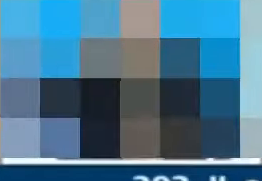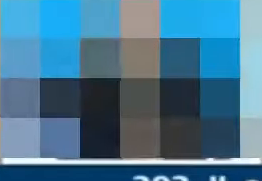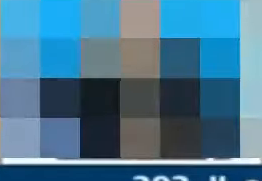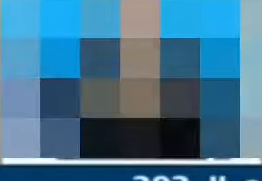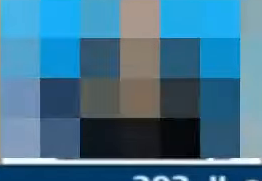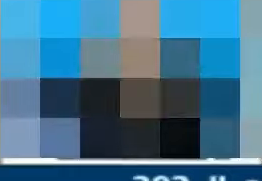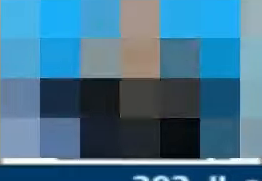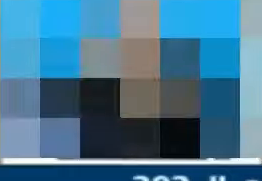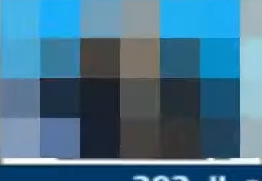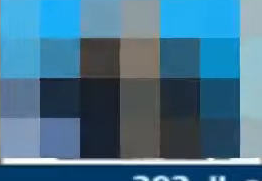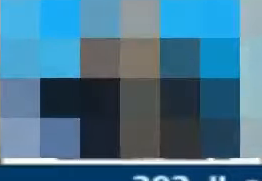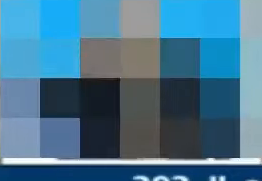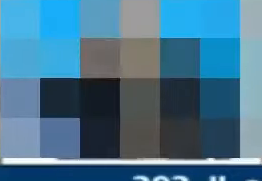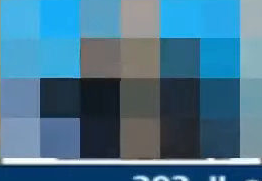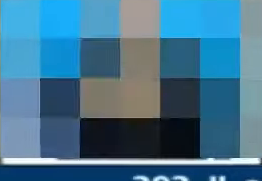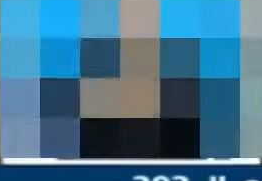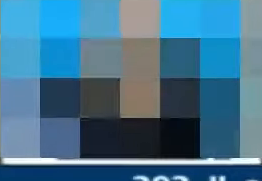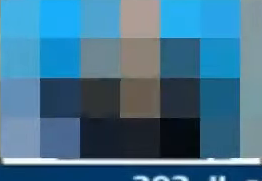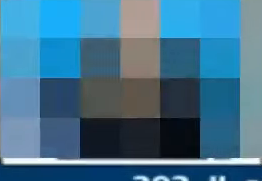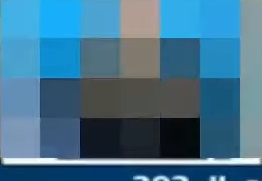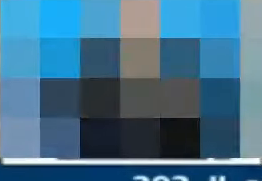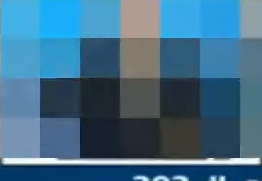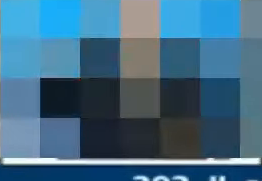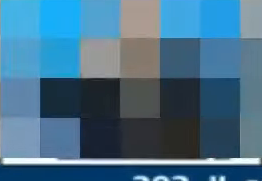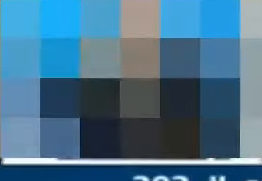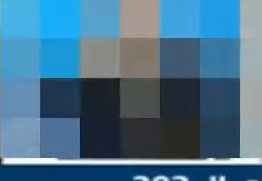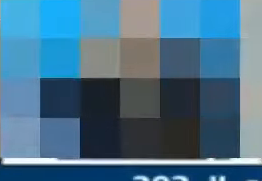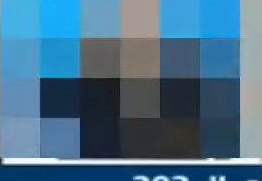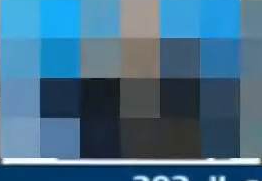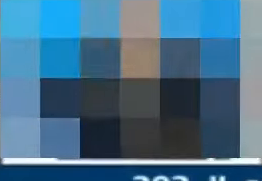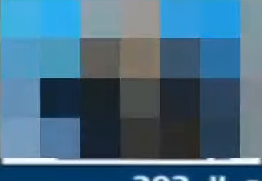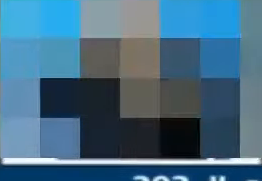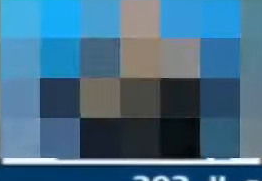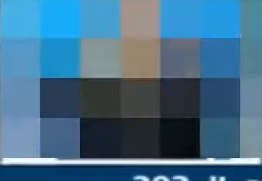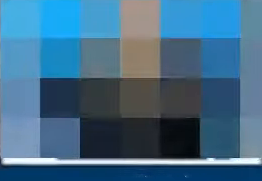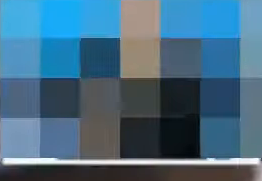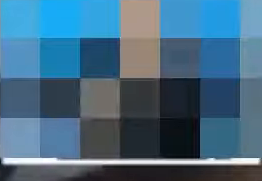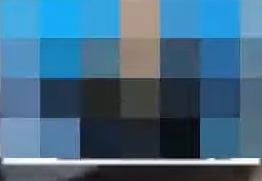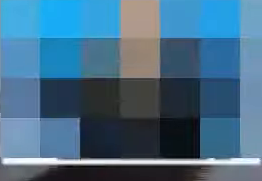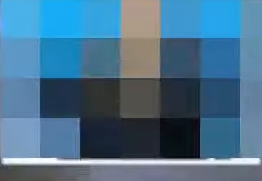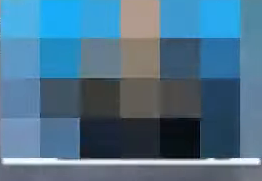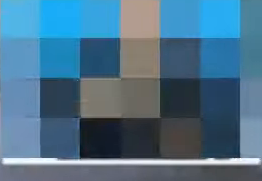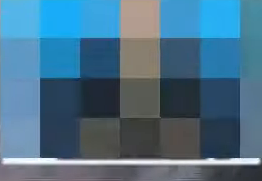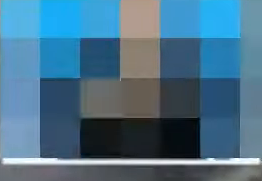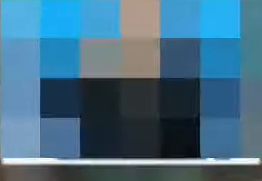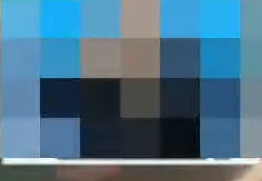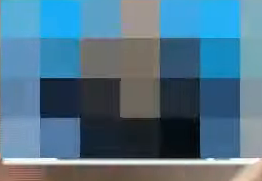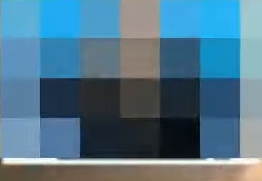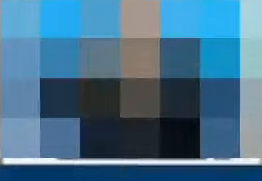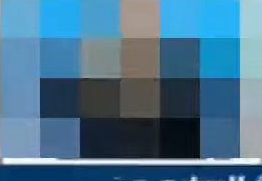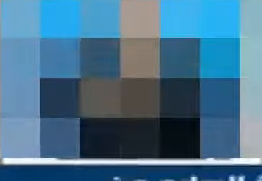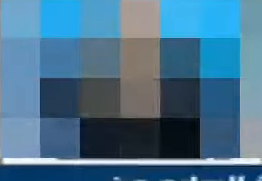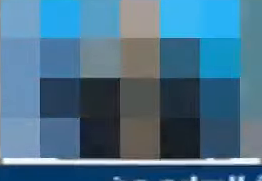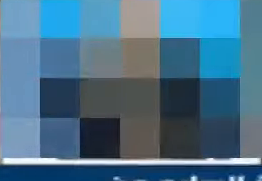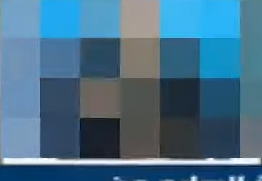أحياء الزيتون وتل الهوى، ما أسفر عن إصابة 10 فلسطينيين. وارتفع عدد شهداء العدوان الإسرائيلي على القطاع